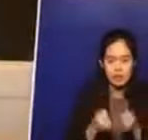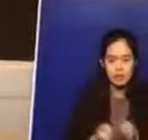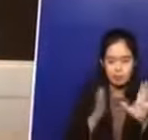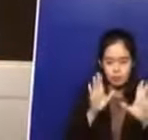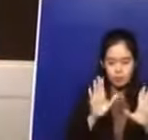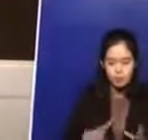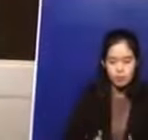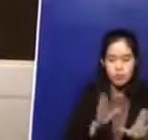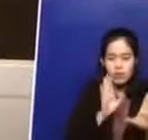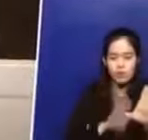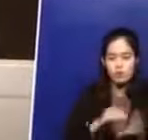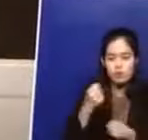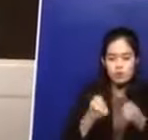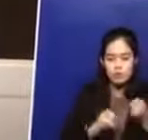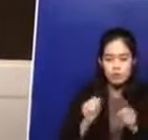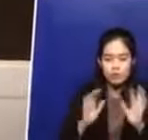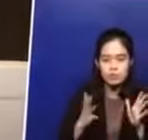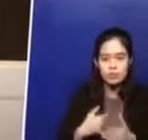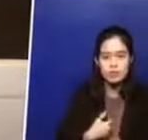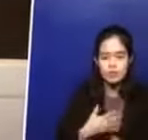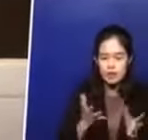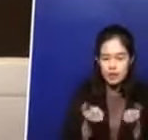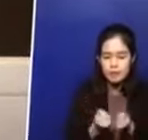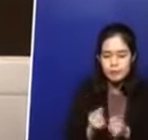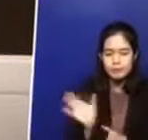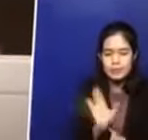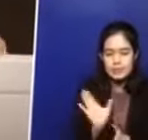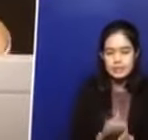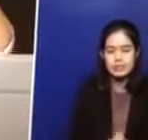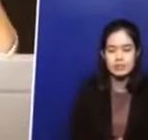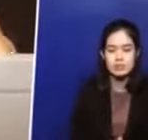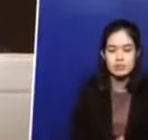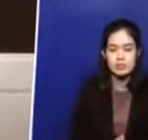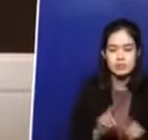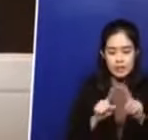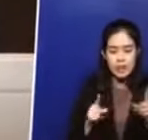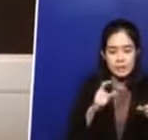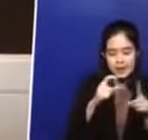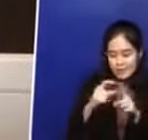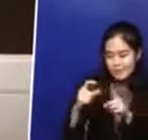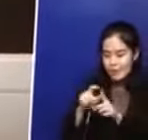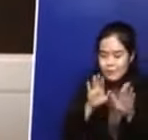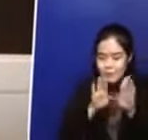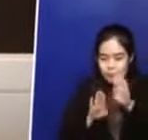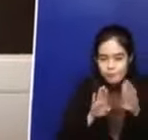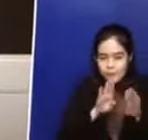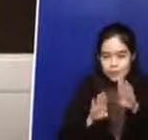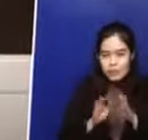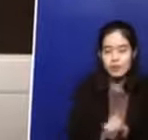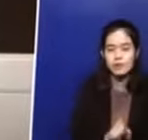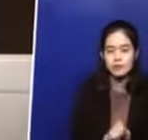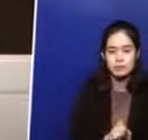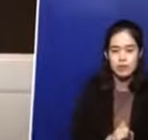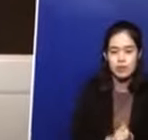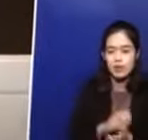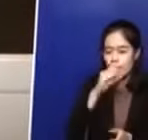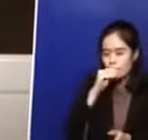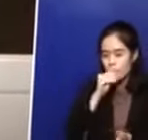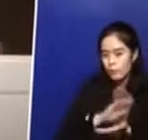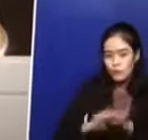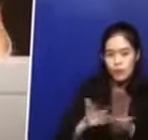ท่านประธานคะขอบคุณค่ะ ก็คำพูดที่เสียดสีก็ให้ถอนแล้วนะครับ